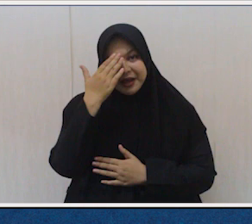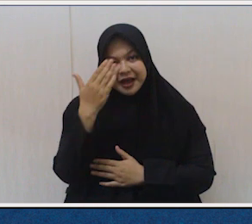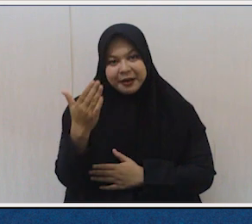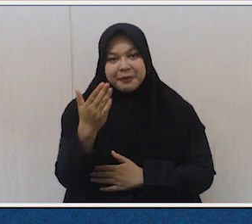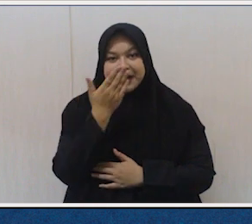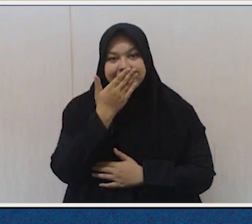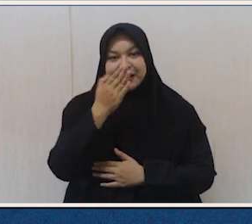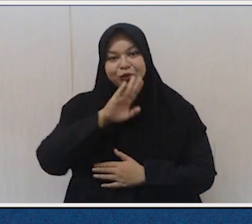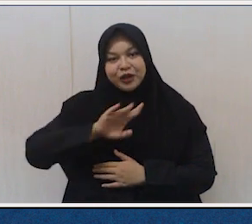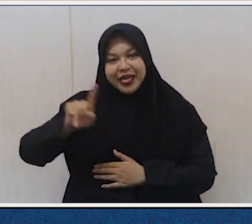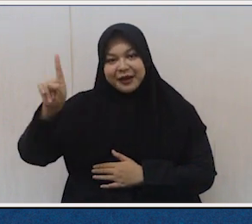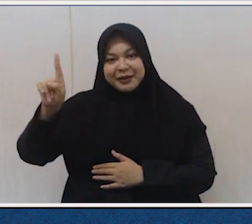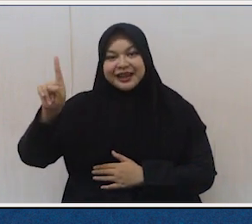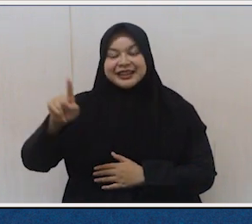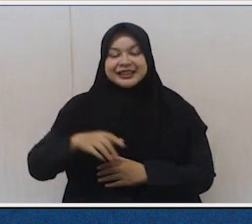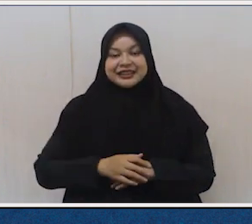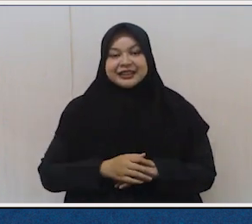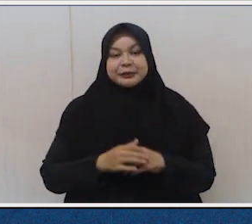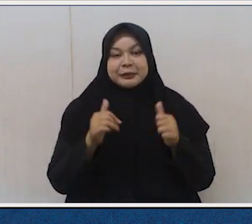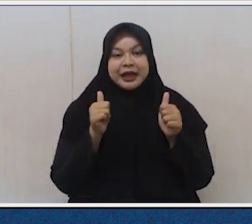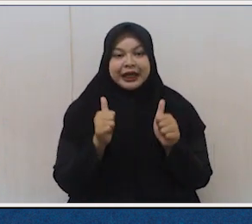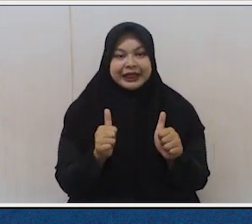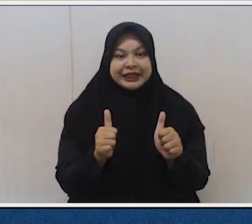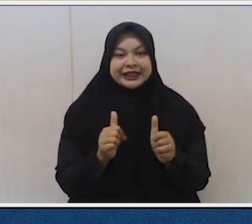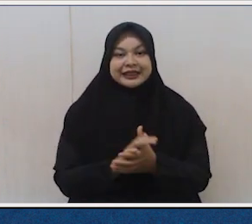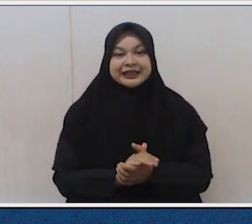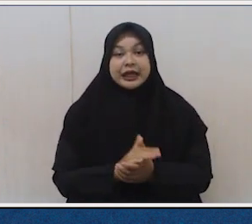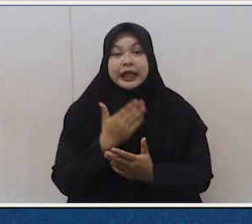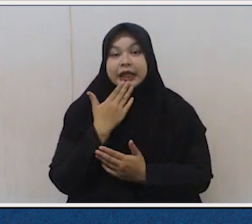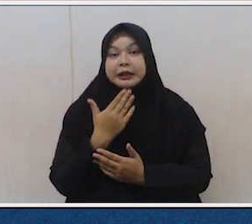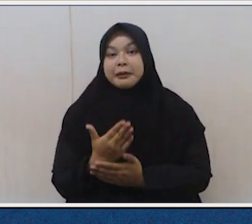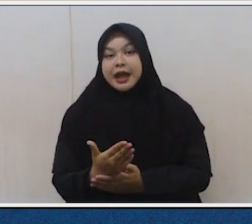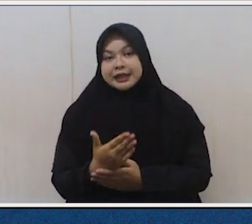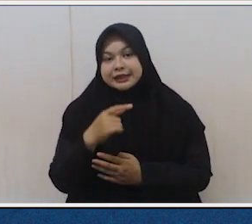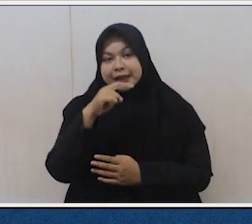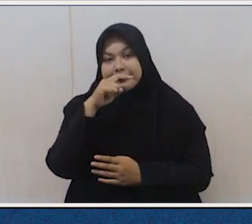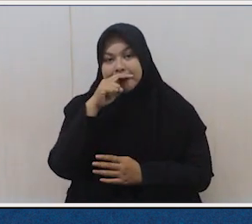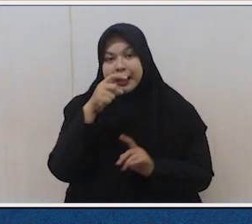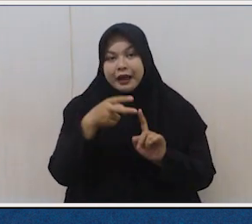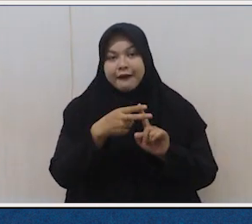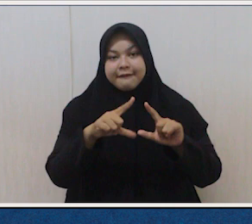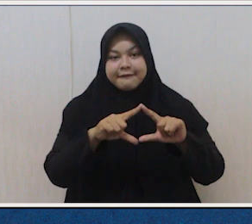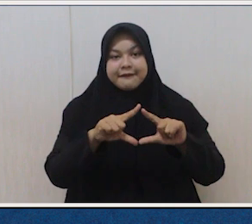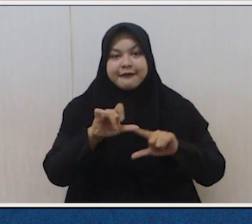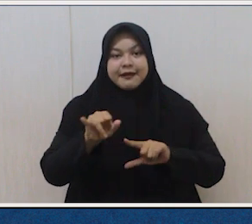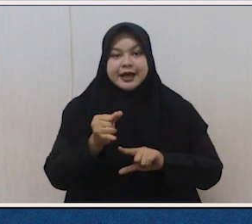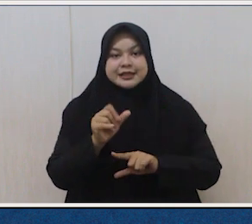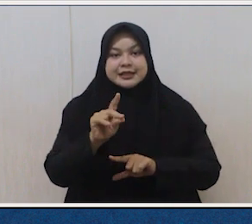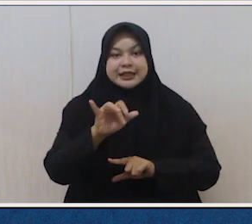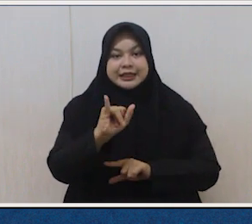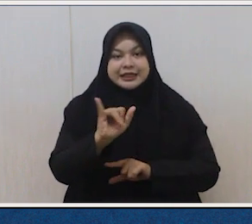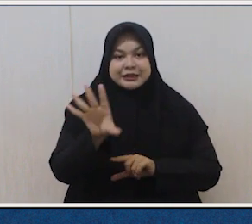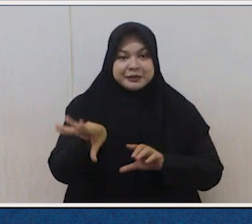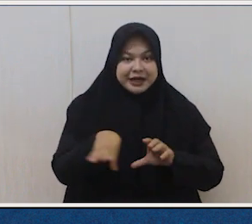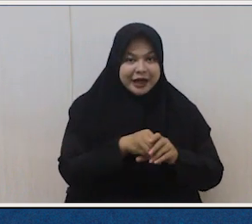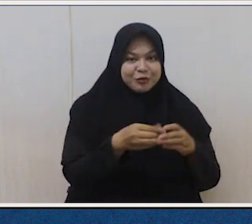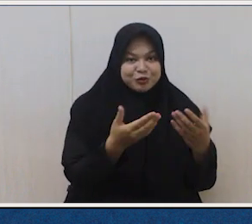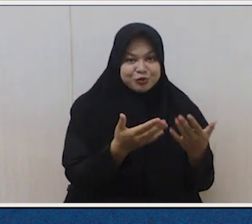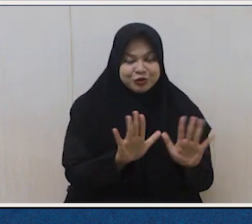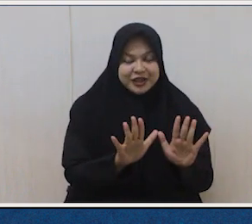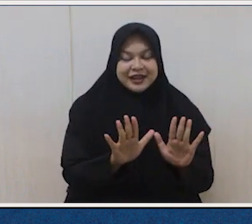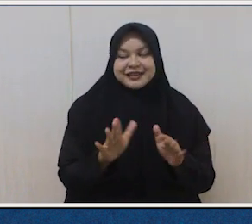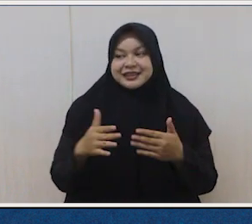baik masii Makasih Mas Fajri sudah eh bergabung Eh pada senang sekali bisa